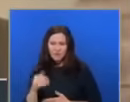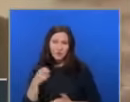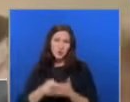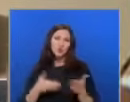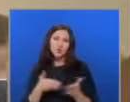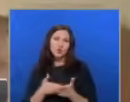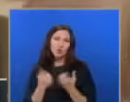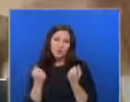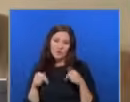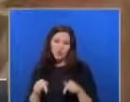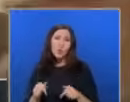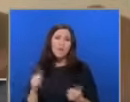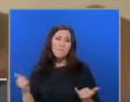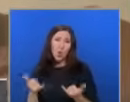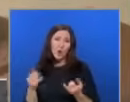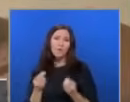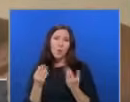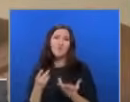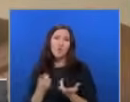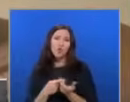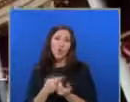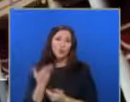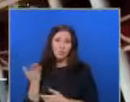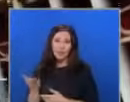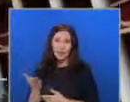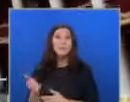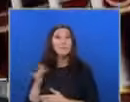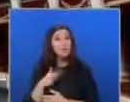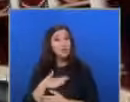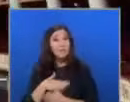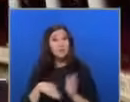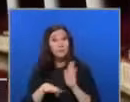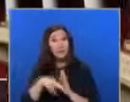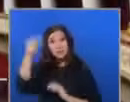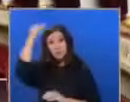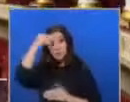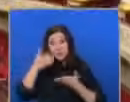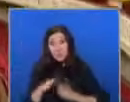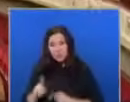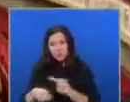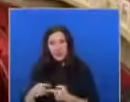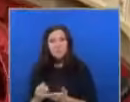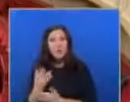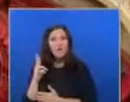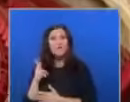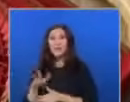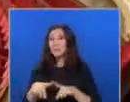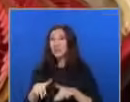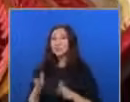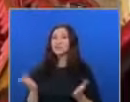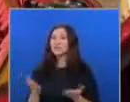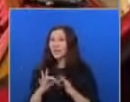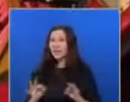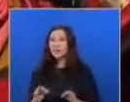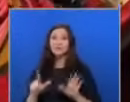просто защото живота тук е по-лек и по-хубав, отколкото при тях. Дали ще има депутат с български произход в новия френски парламент, ще